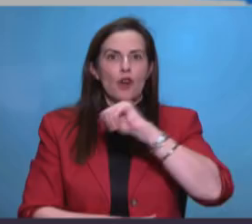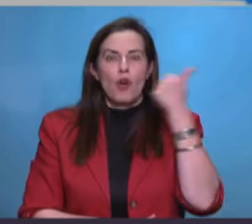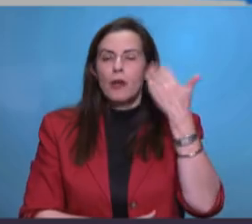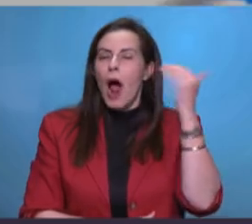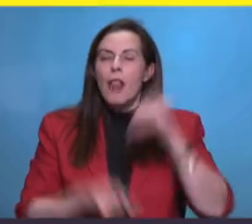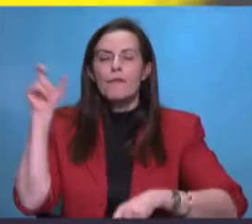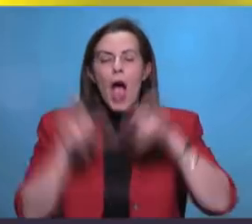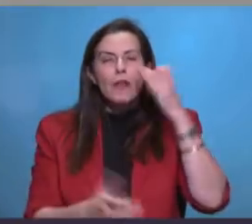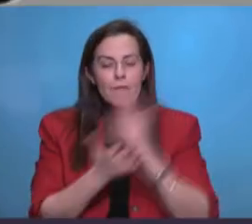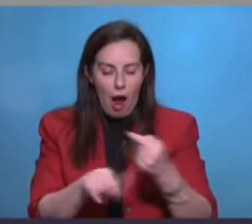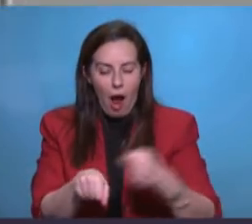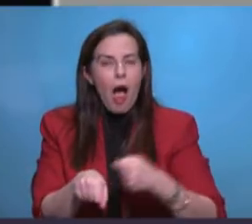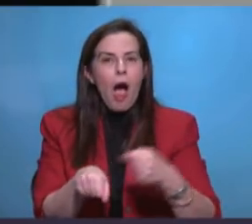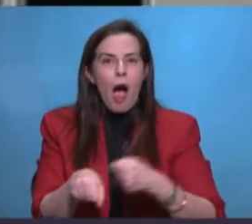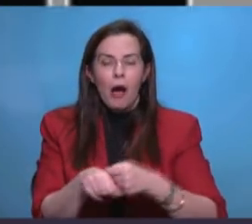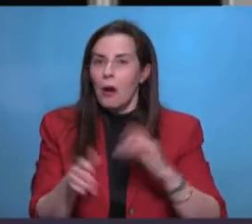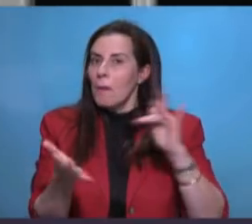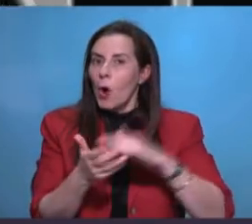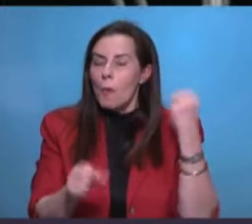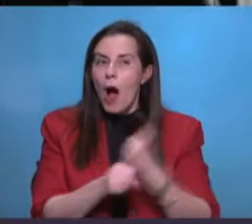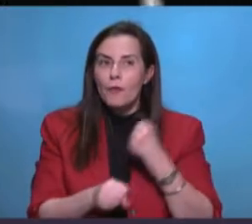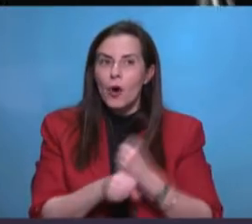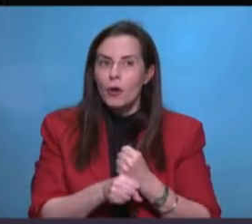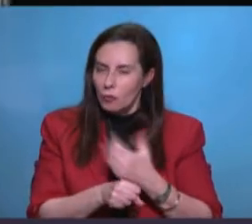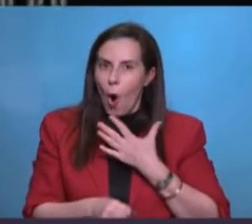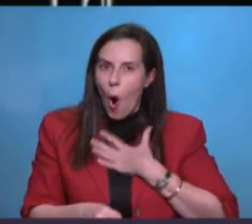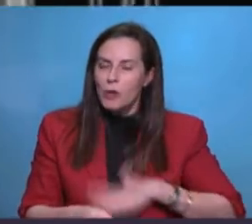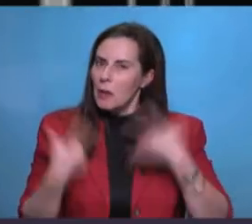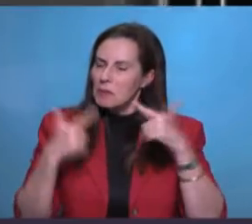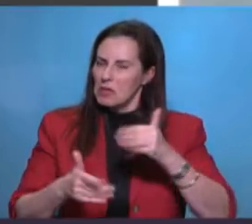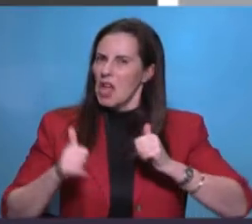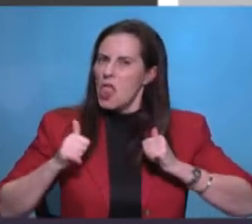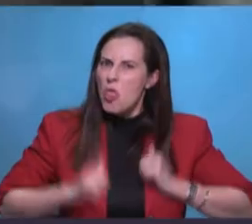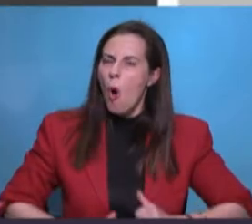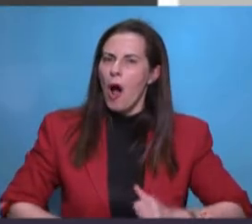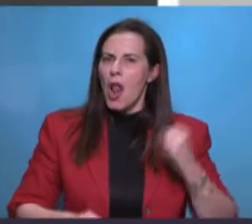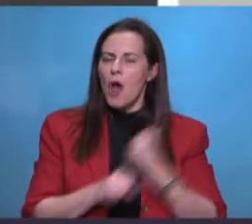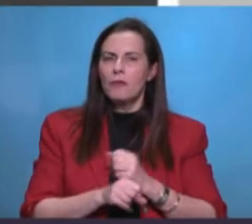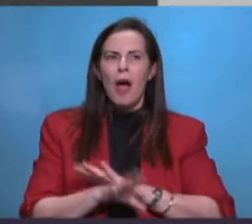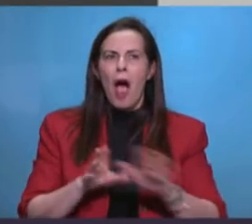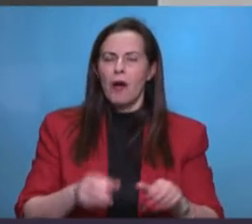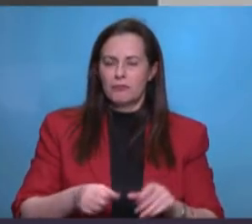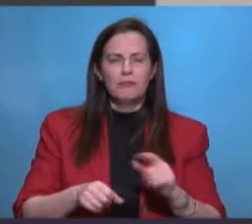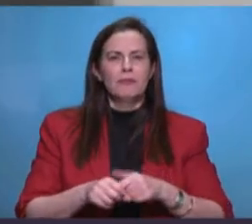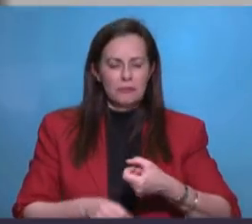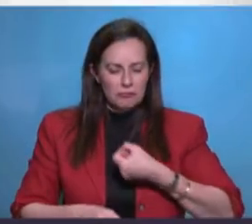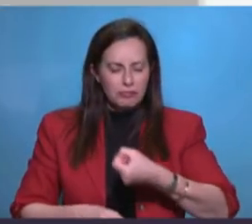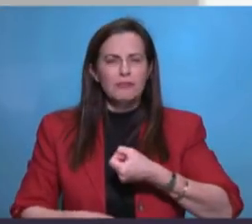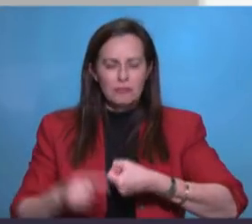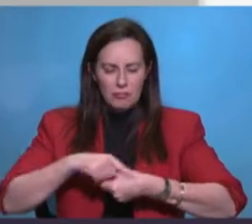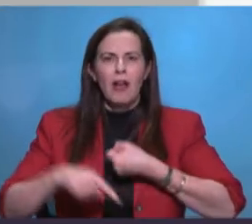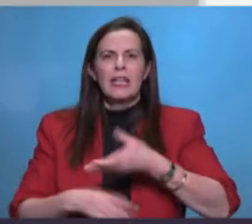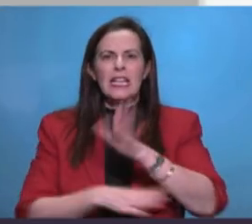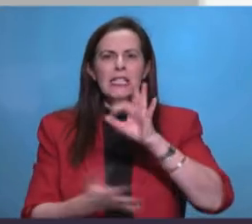אזרחים כבר השתילו צ'יפ, ומקומות עבודה מקדמים את הרעיון ומסבירים כמה נוח יהיה לעובד רק להניף את היד ולהיכנס למשרד,